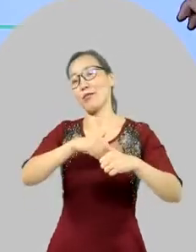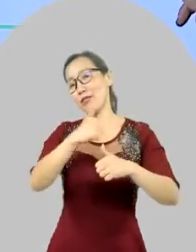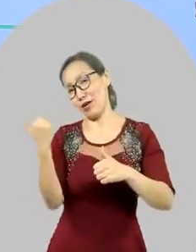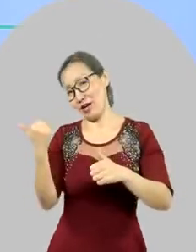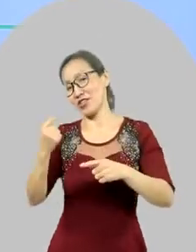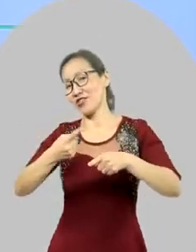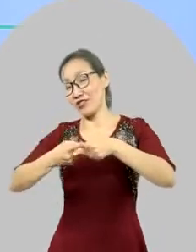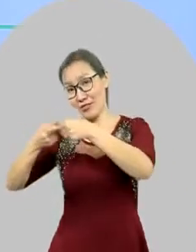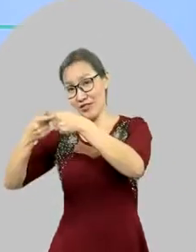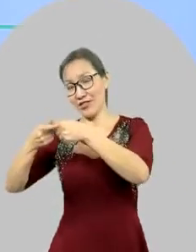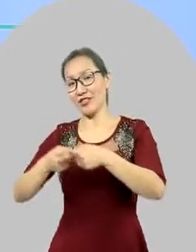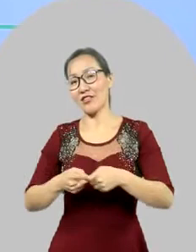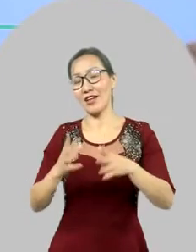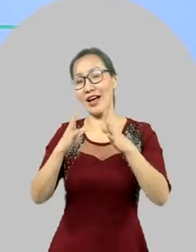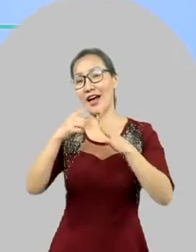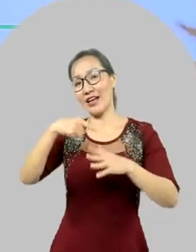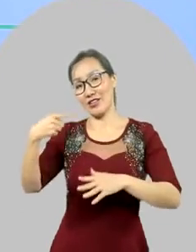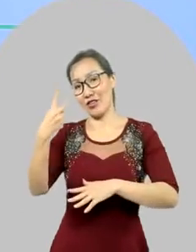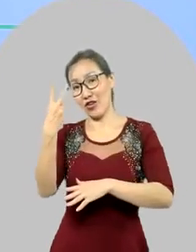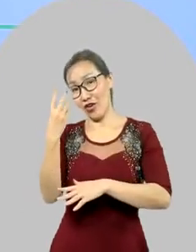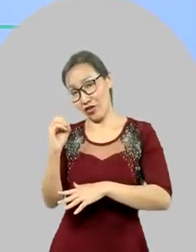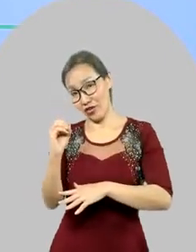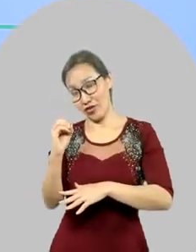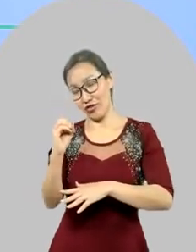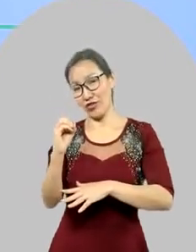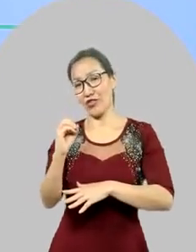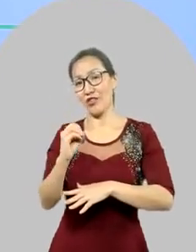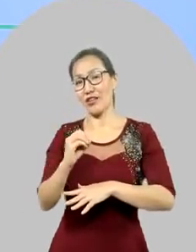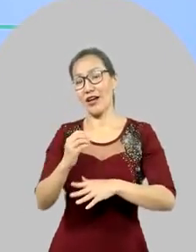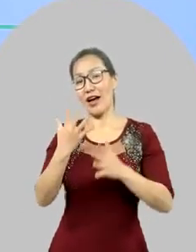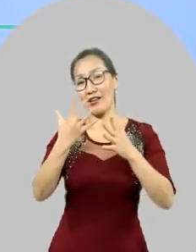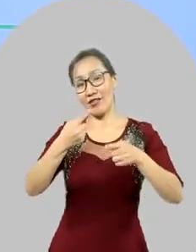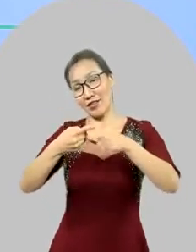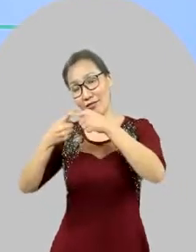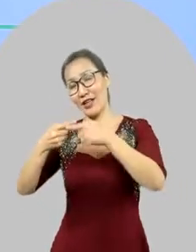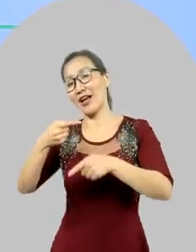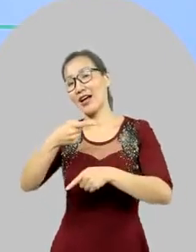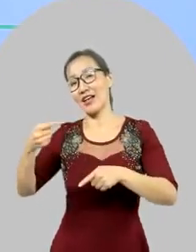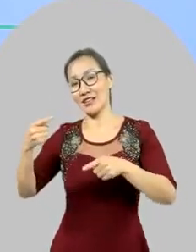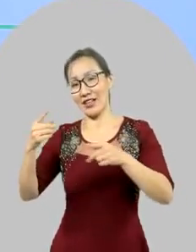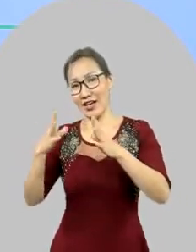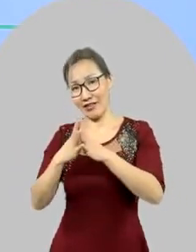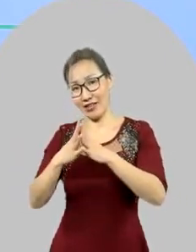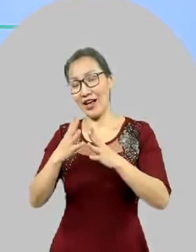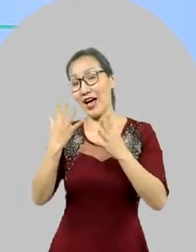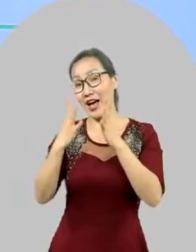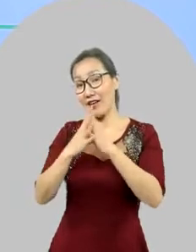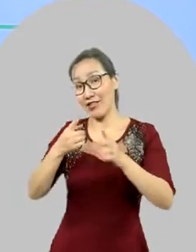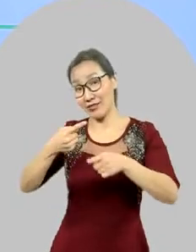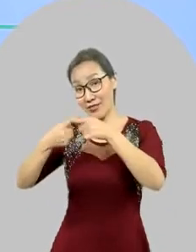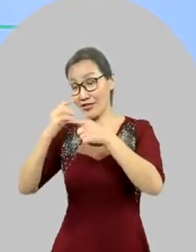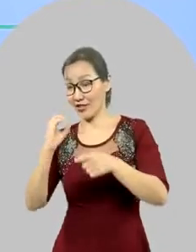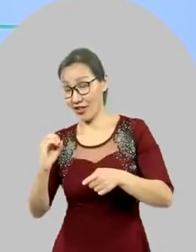тийш нэмэгдэнэ. За тоолы хасах 20, 10-аар нэмэгдээд хасах 10. Дахиад 10-аар